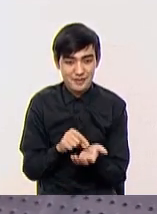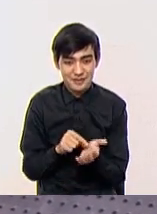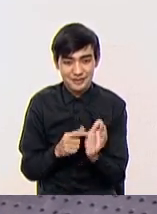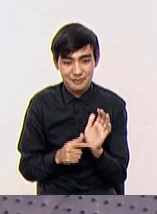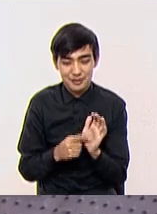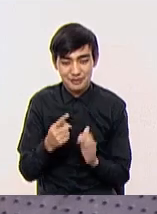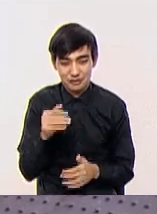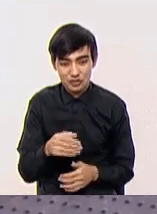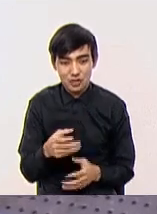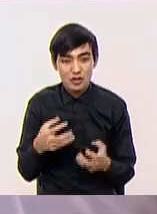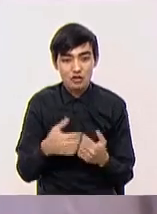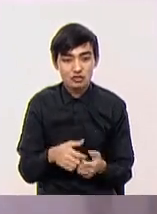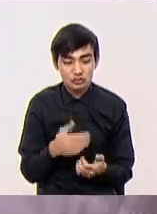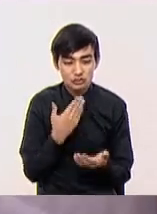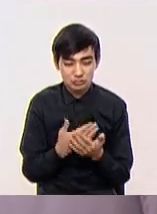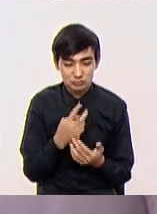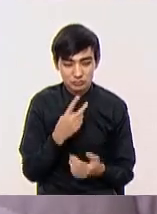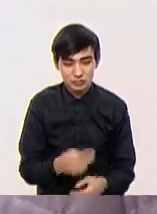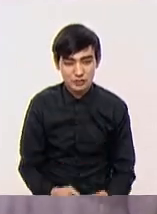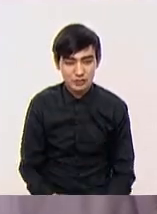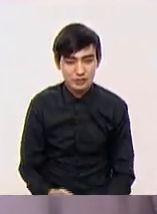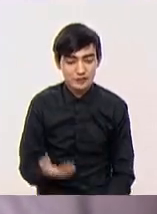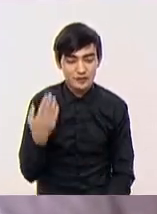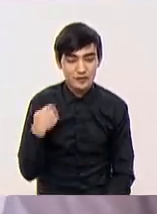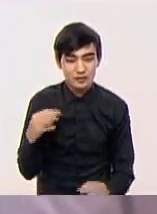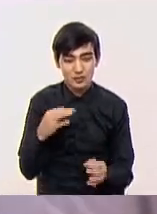71 мың. Ал енді есептеңіз көріңіз. Бұрынғы мазның бағасы